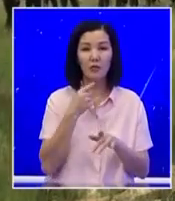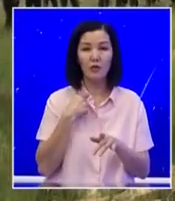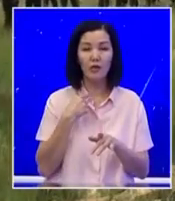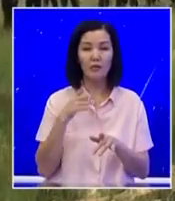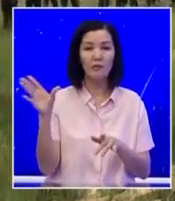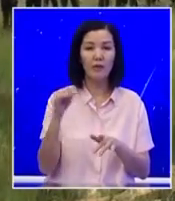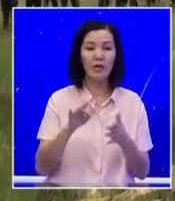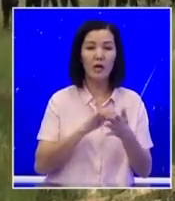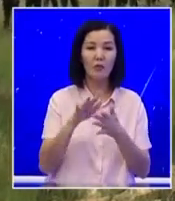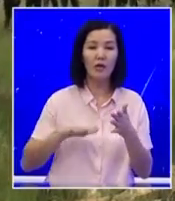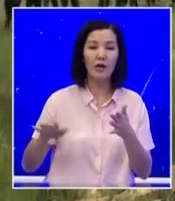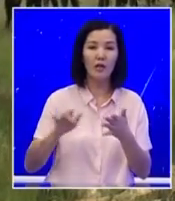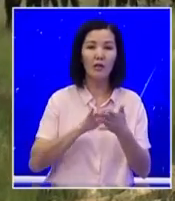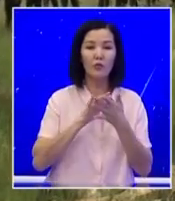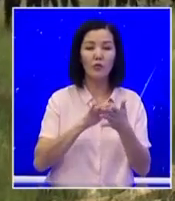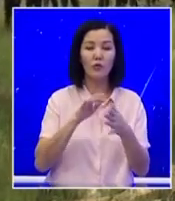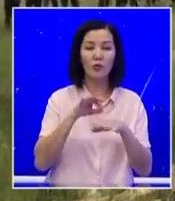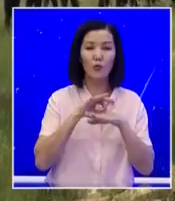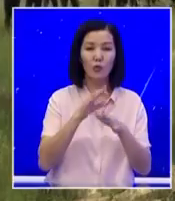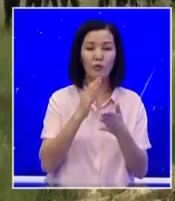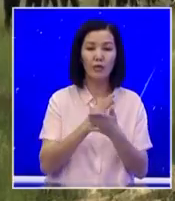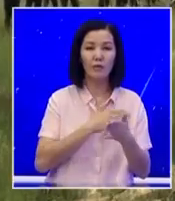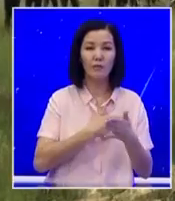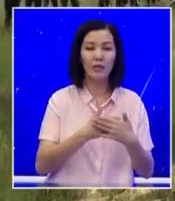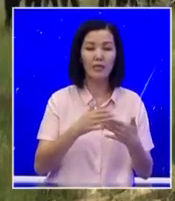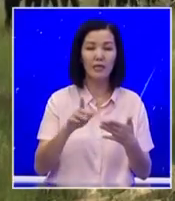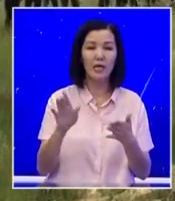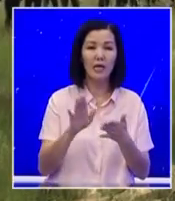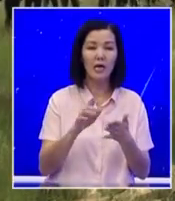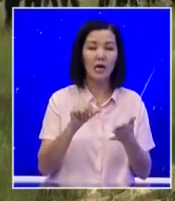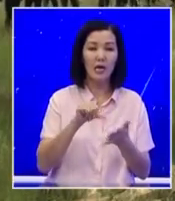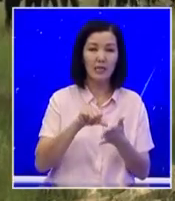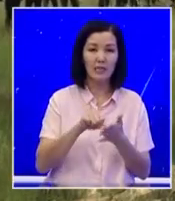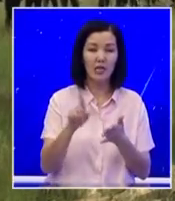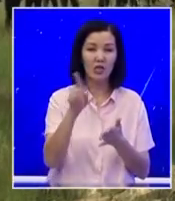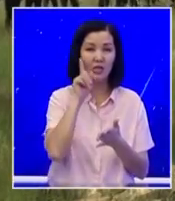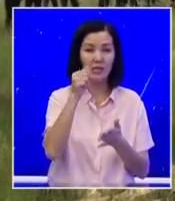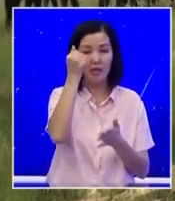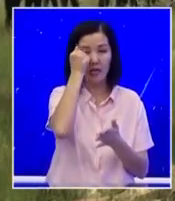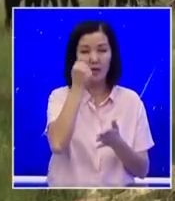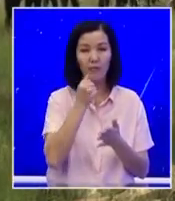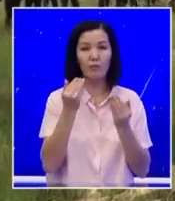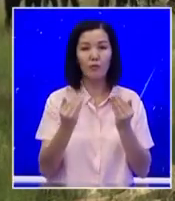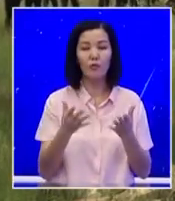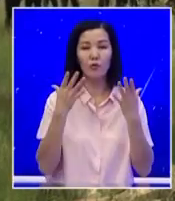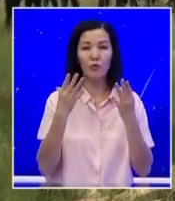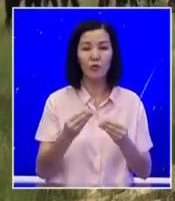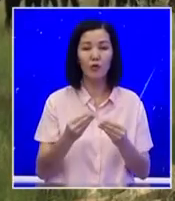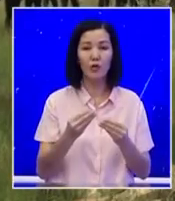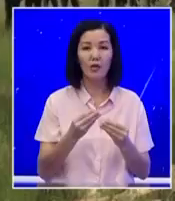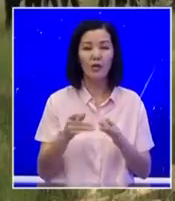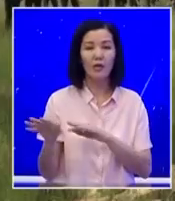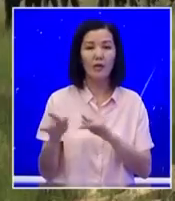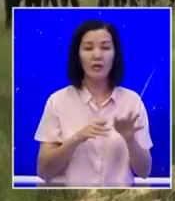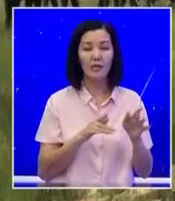барлық аудан қалаларда ұйымдастырылып жатыр. Бүгінгі акцияға белсенді қатысып отырған жастарға алғысымызды айтамыз. Өйткені бүгінгі күні осы акцияны біз интернет